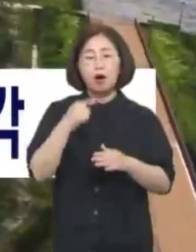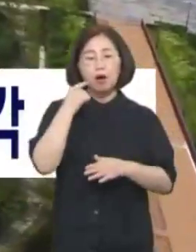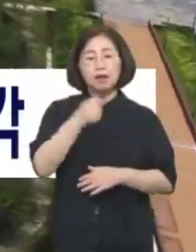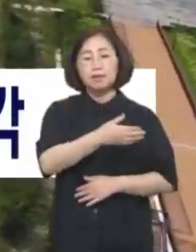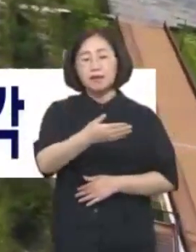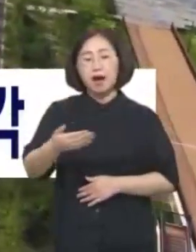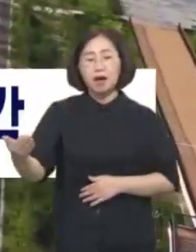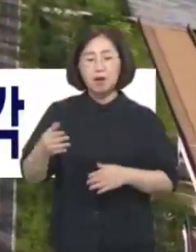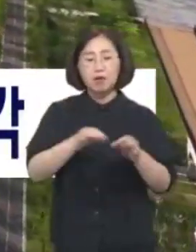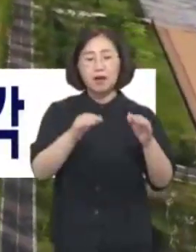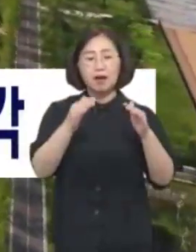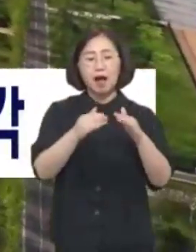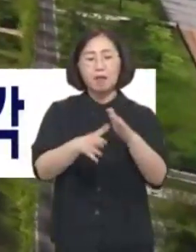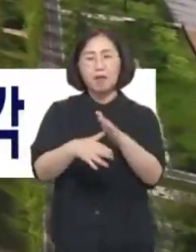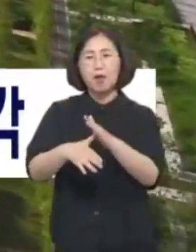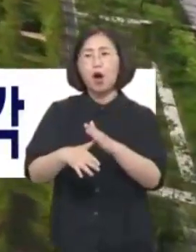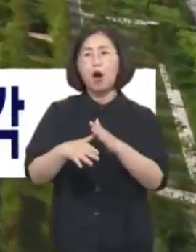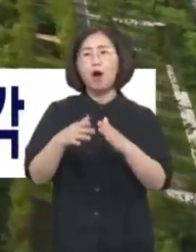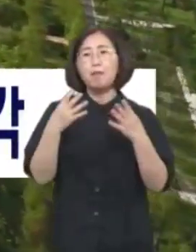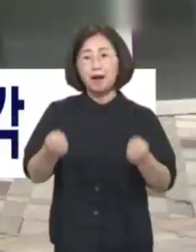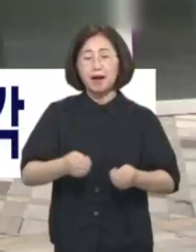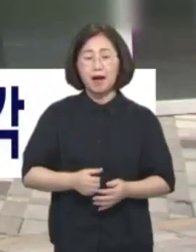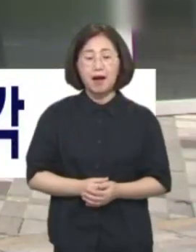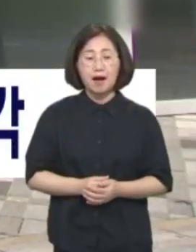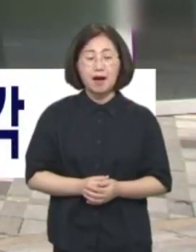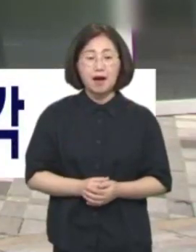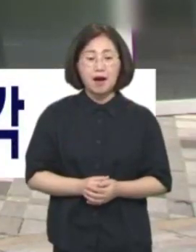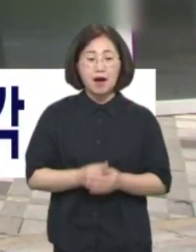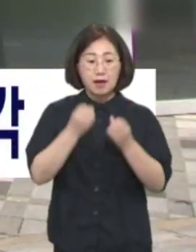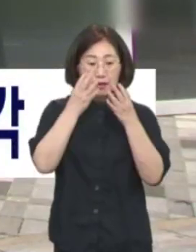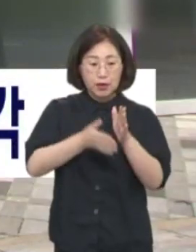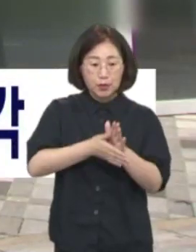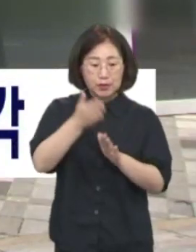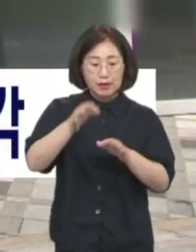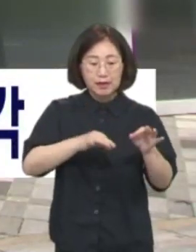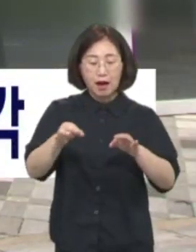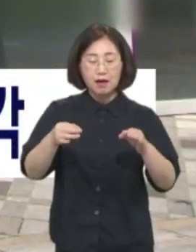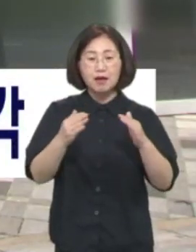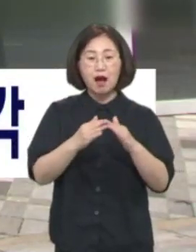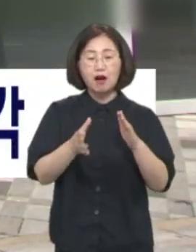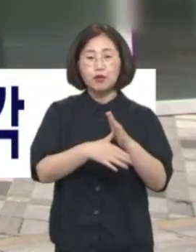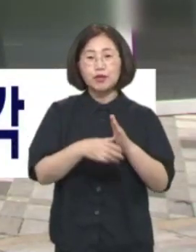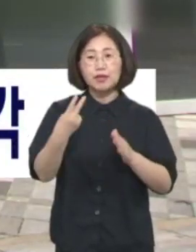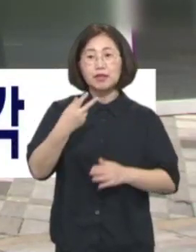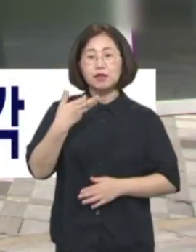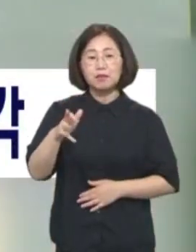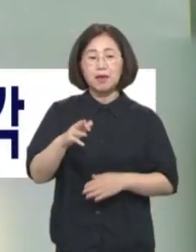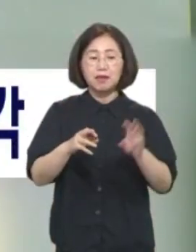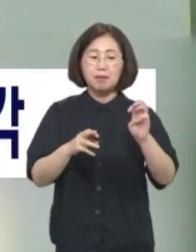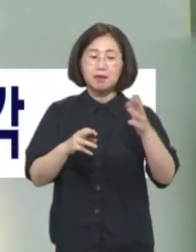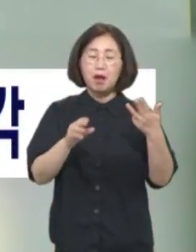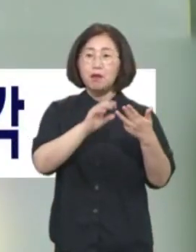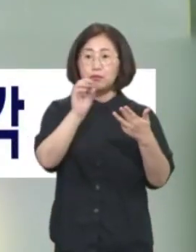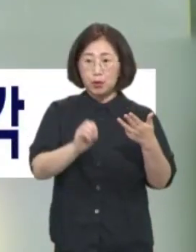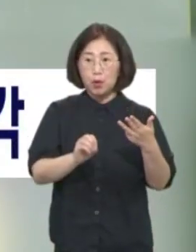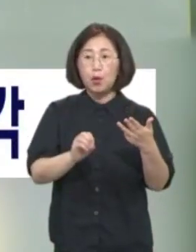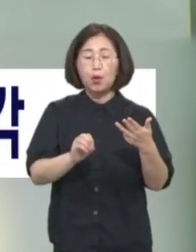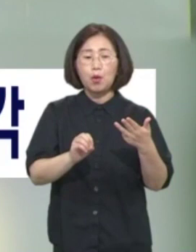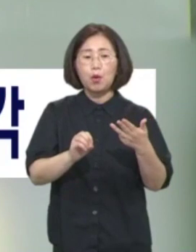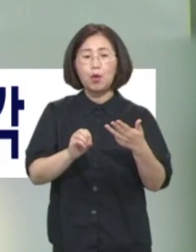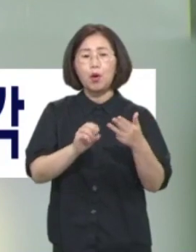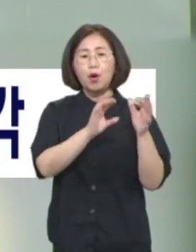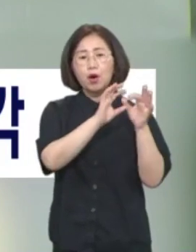공실이 집중된 것으로 나타났습니다. 세종시에 따르면 신도심 상가 공실률은 2018년 38%를 기록한